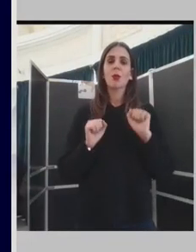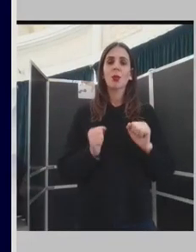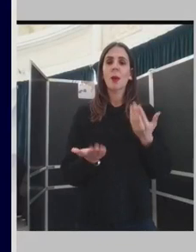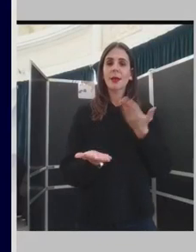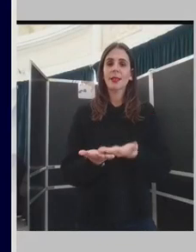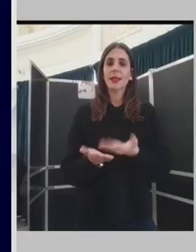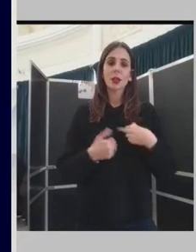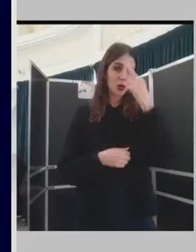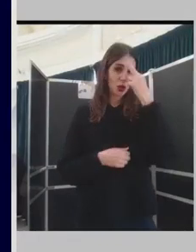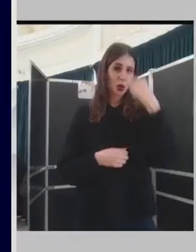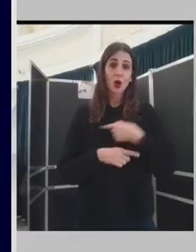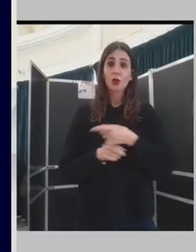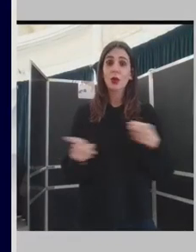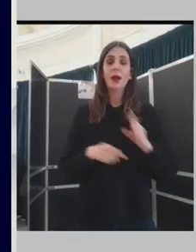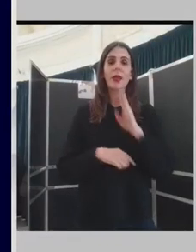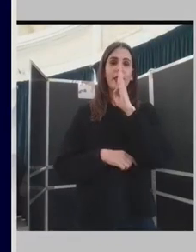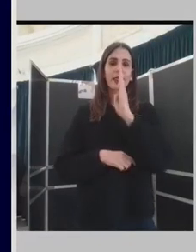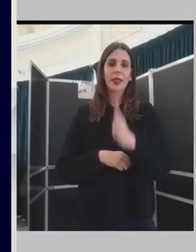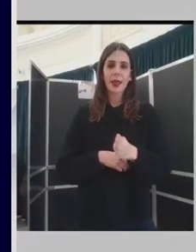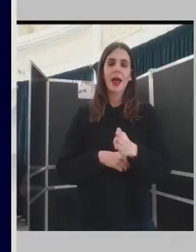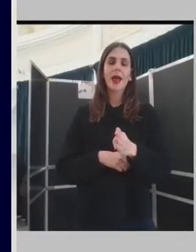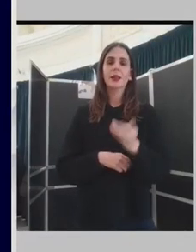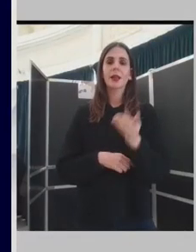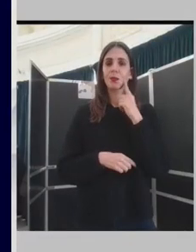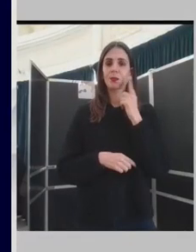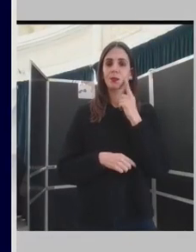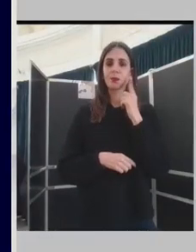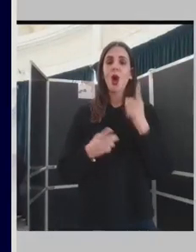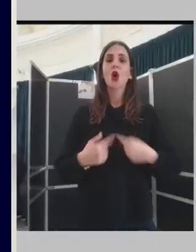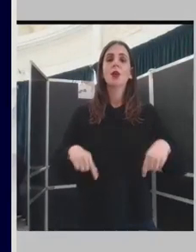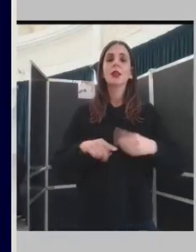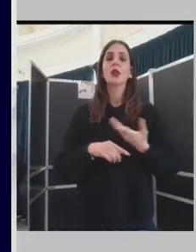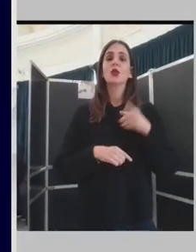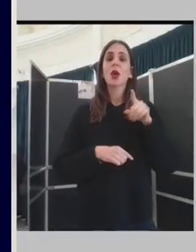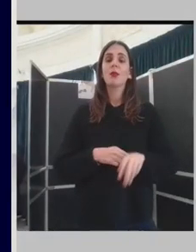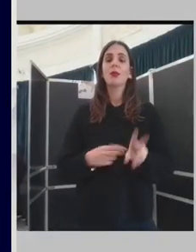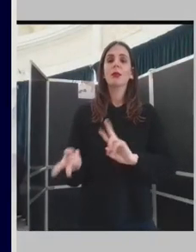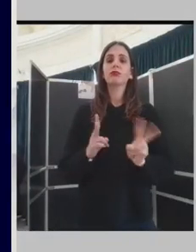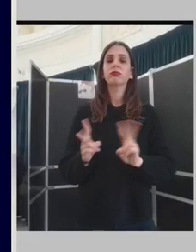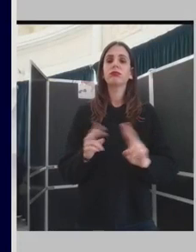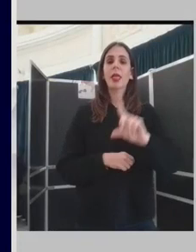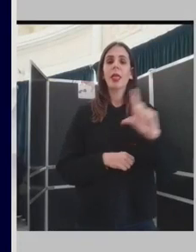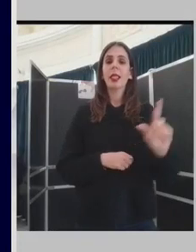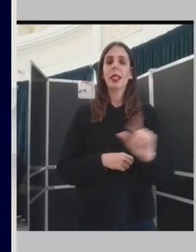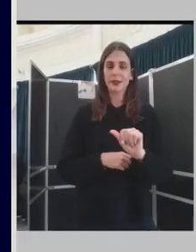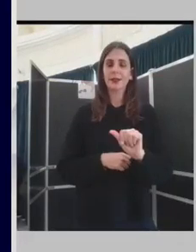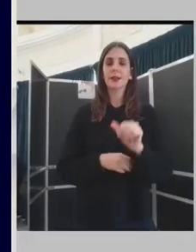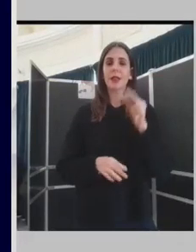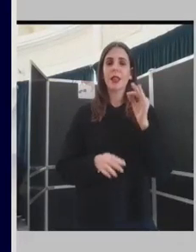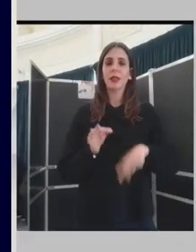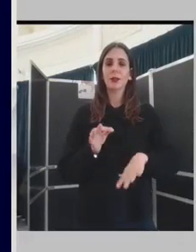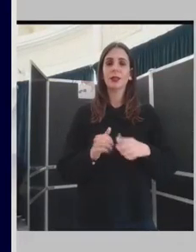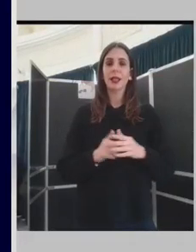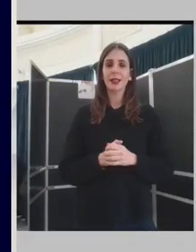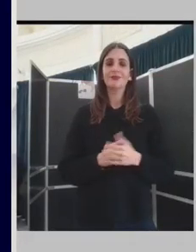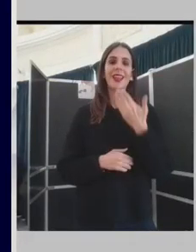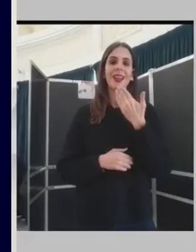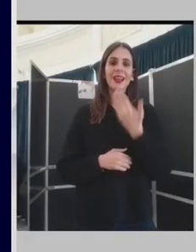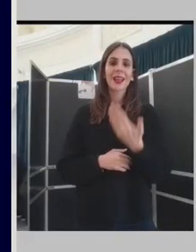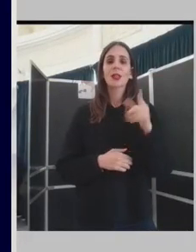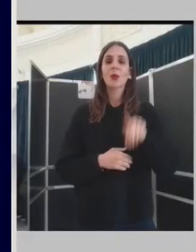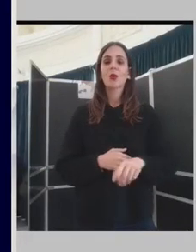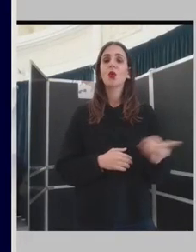che oltre a esserci la diretta streaming come usuale per le sedute del Consiglio c'è anche la traduzione simultanea in lingua LIS. Ringrazio ovviamente